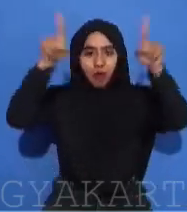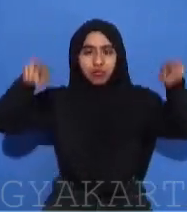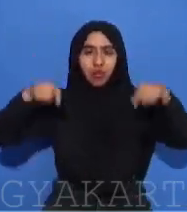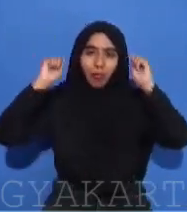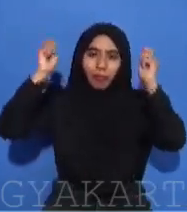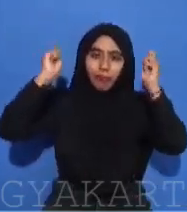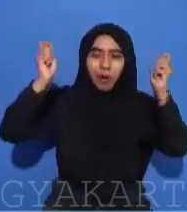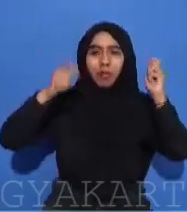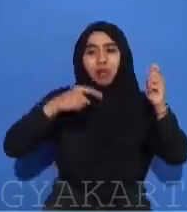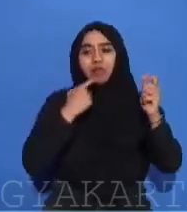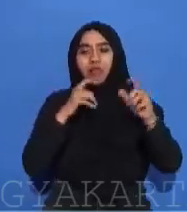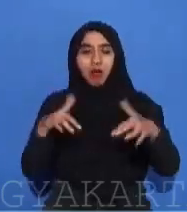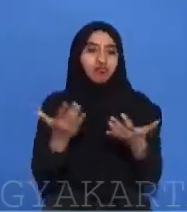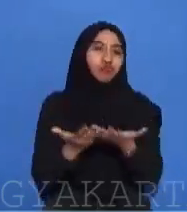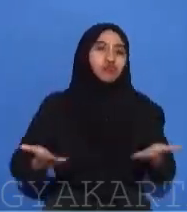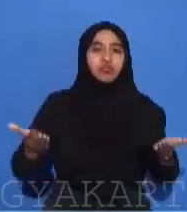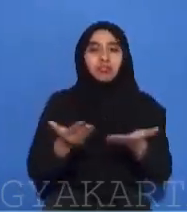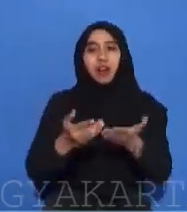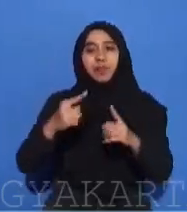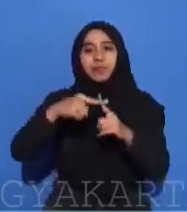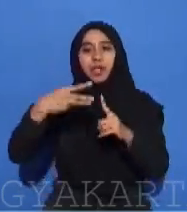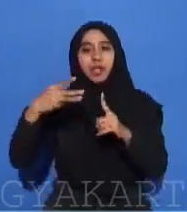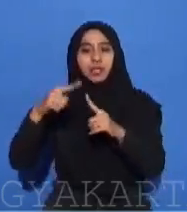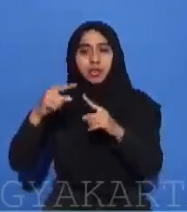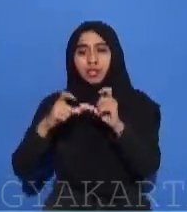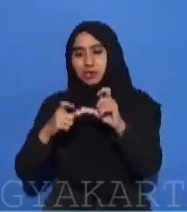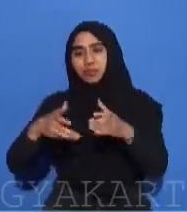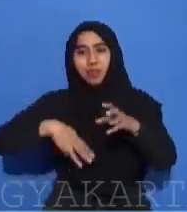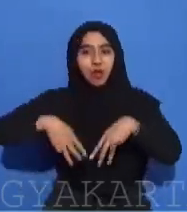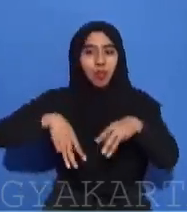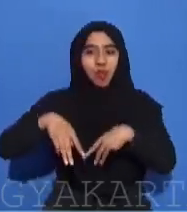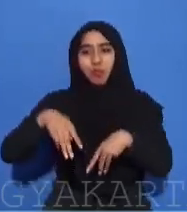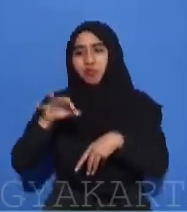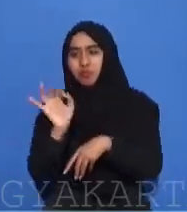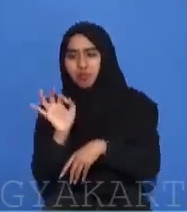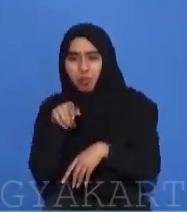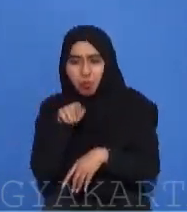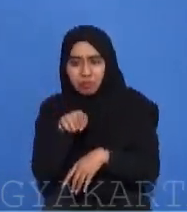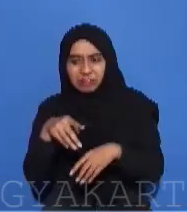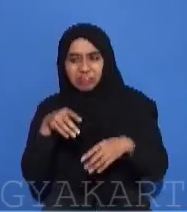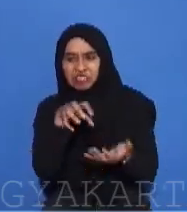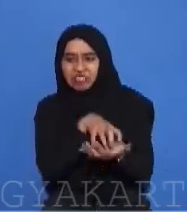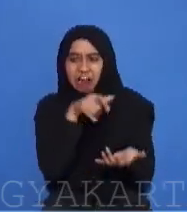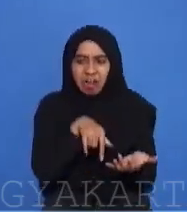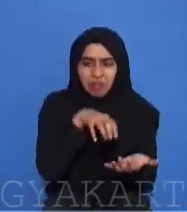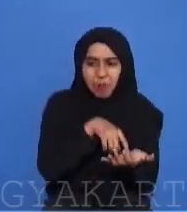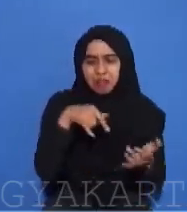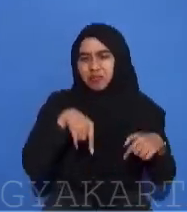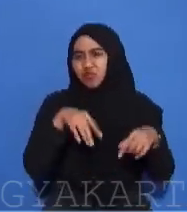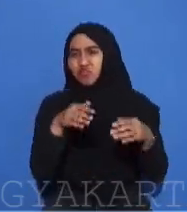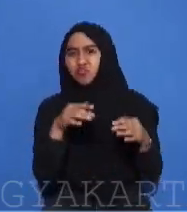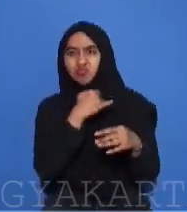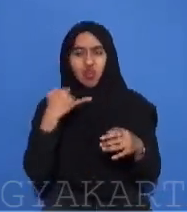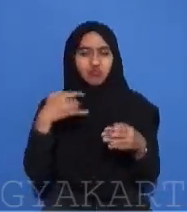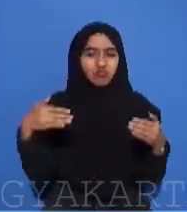terkait kondisi shelter dimana teras Malioboro 2 dianggap belum selesai dirasa kurang layak serta pendapatan yang menurun setelah relokasi